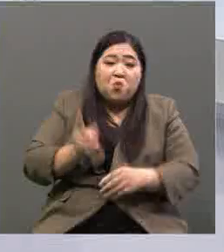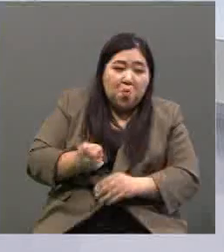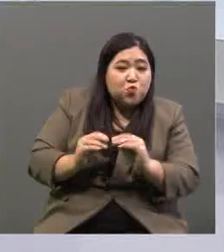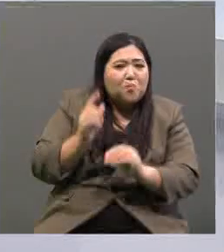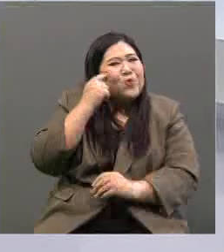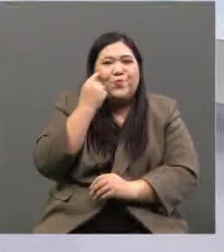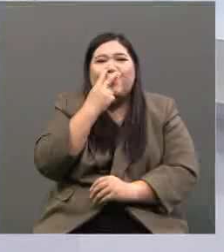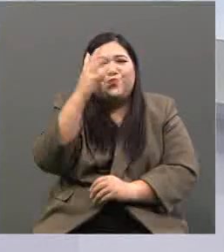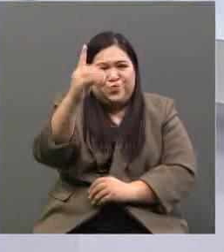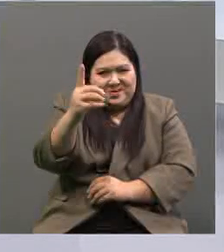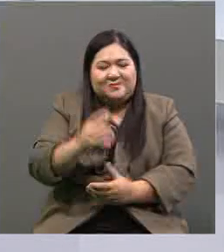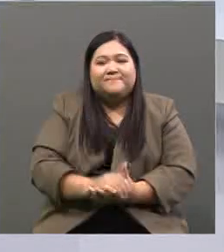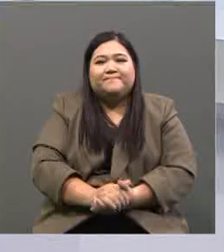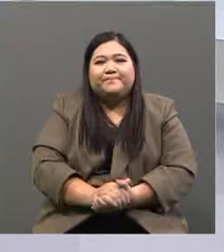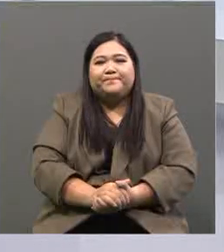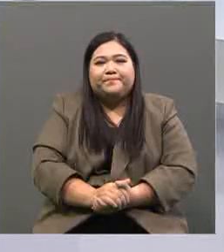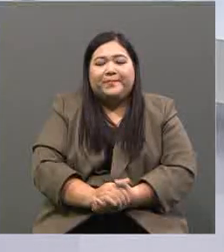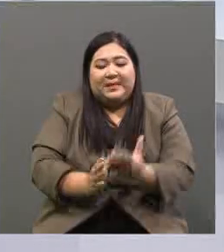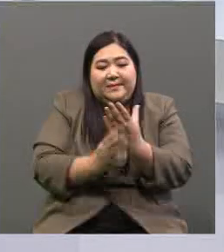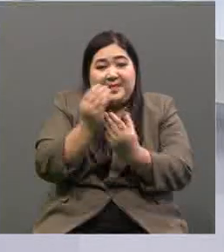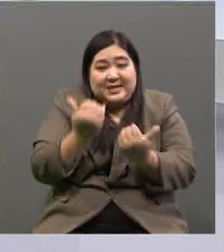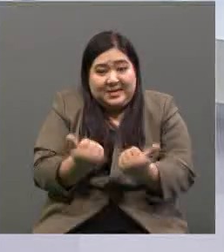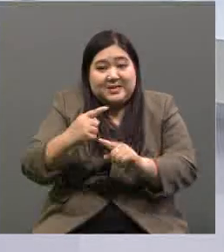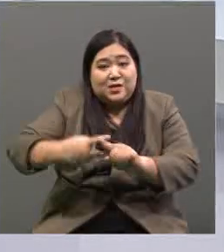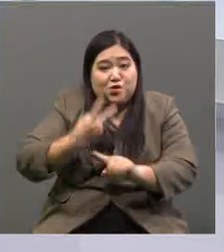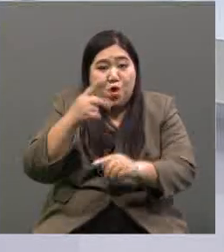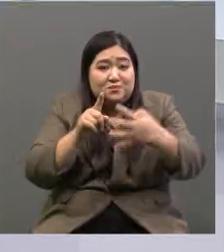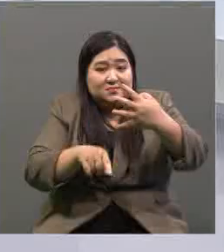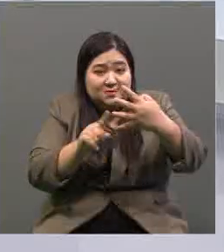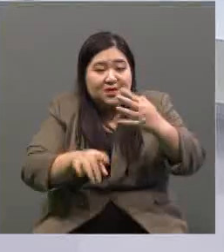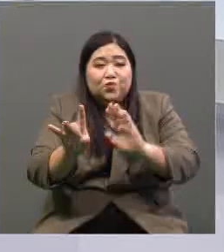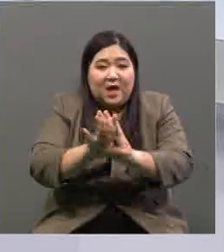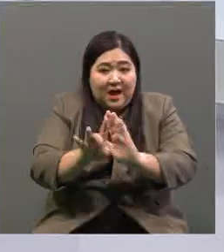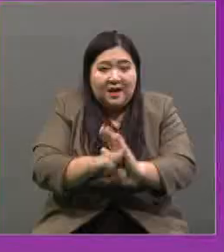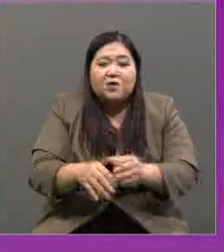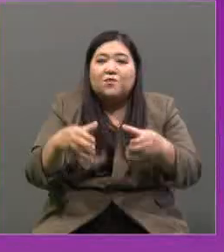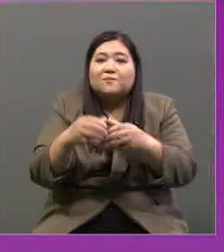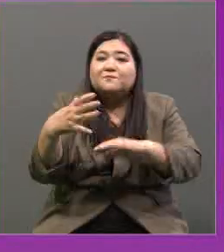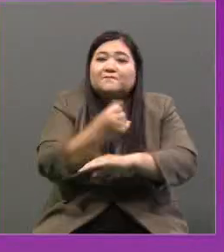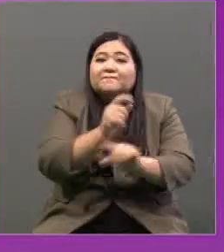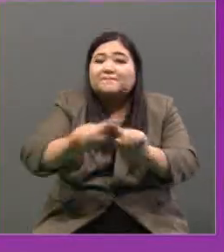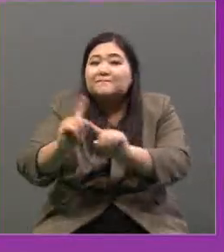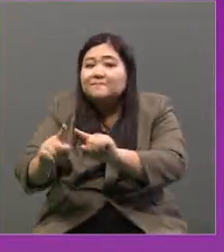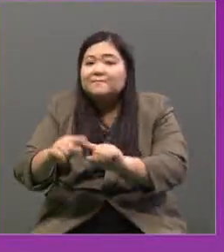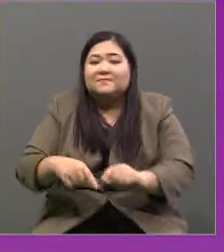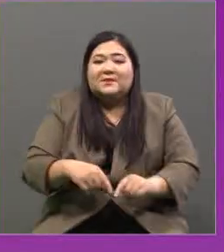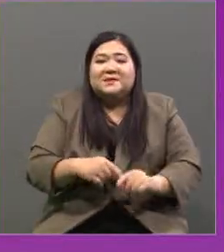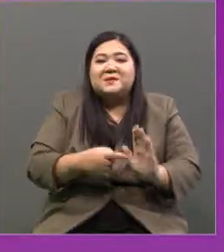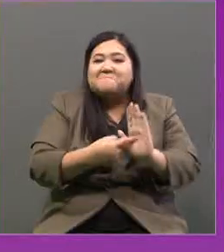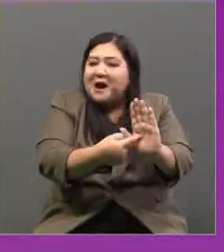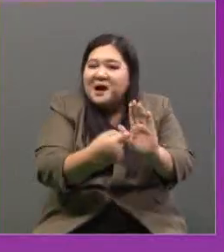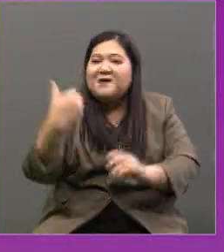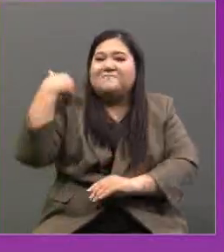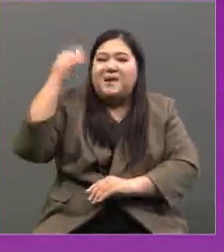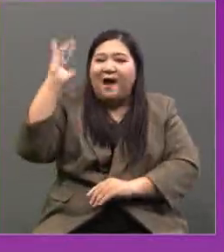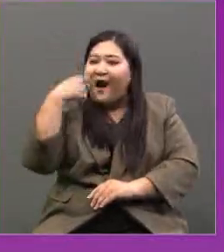ส่วนสัปดาห์สุดท้ายของเดือนกุมภาพันธ์เนี่ยตอนนี้บรรดาพรรคการเมืองต่างๆเนี่ยเขาเร่งเดินหน้าเปิดตัวว่าที่ผู้สมัครในแต่ละพื้นที่โดยเฉพาะจังหวัด